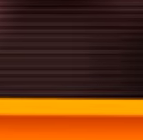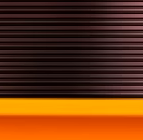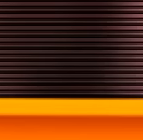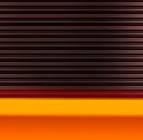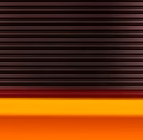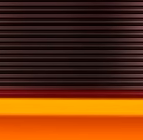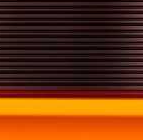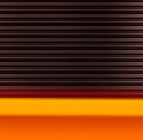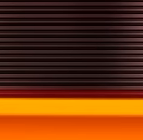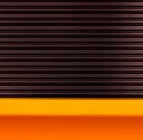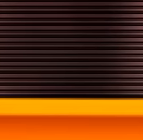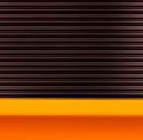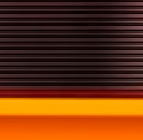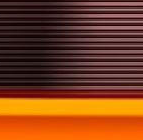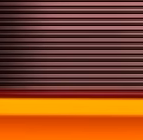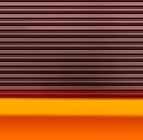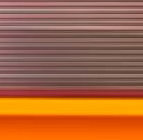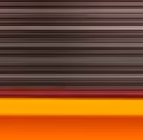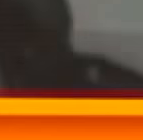biktima.